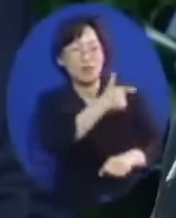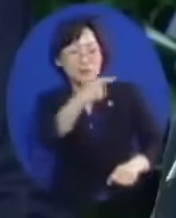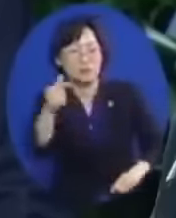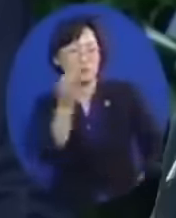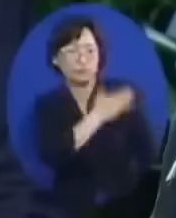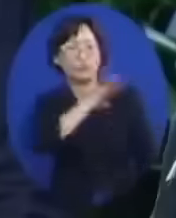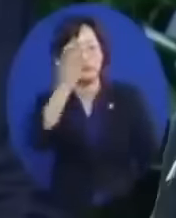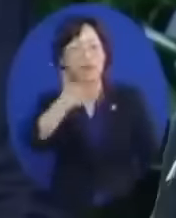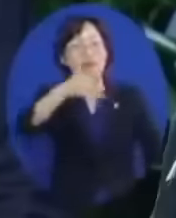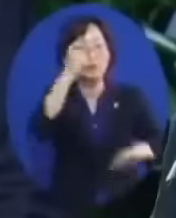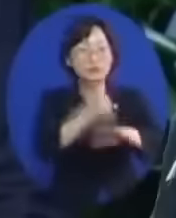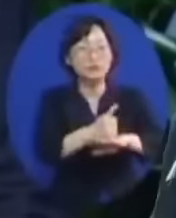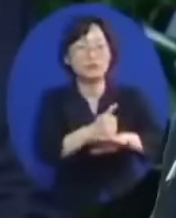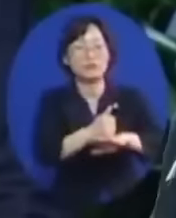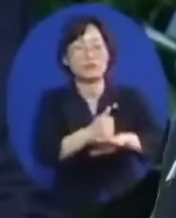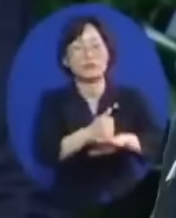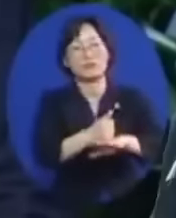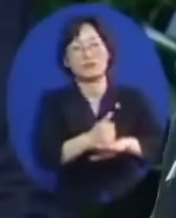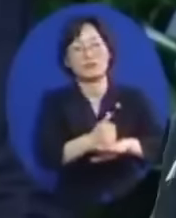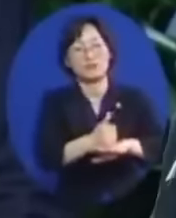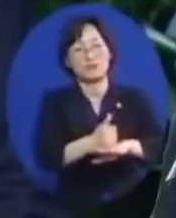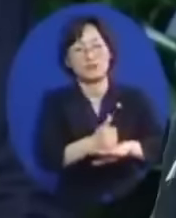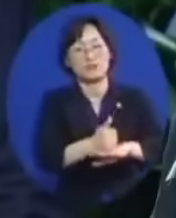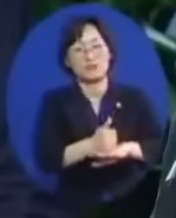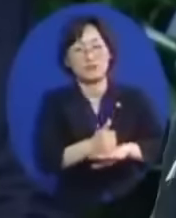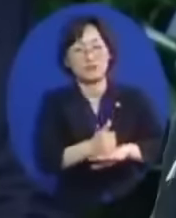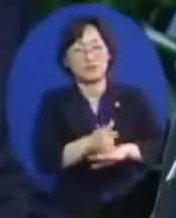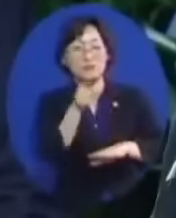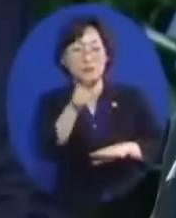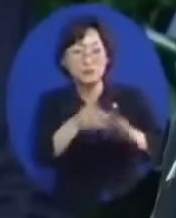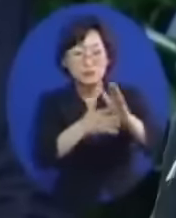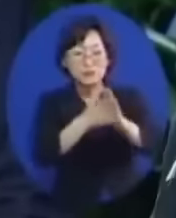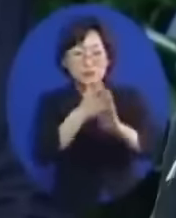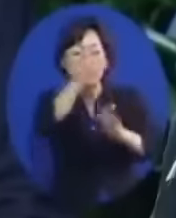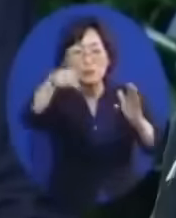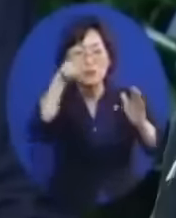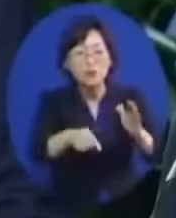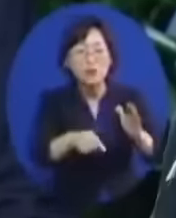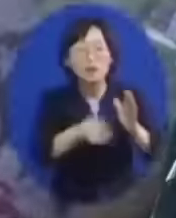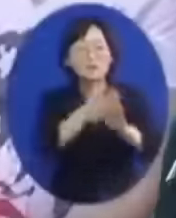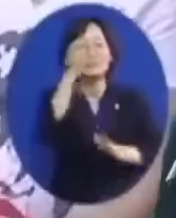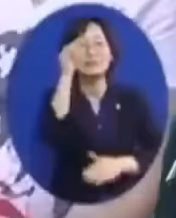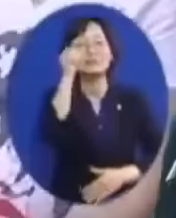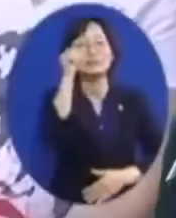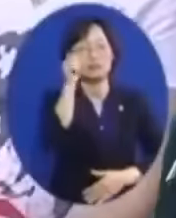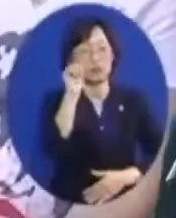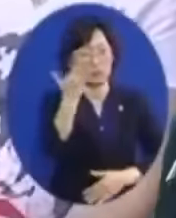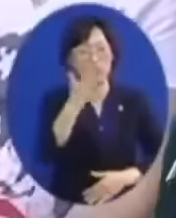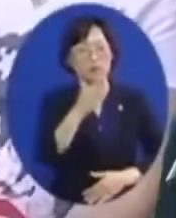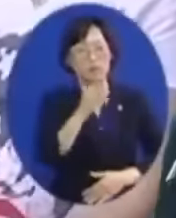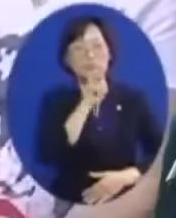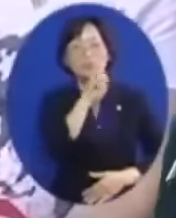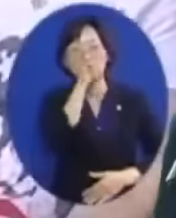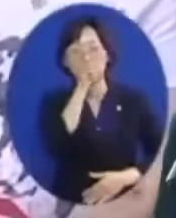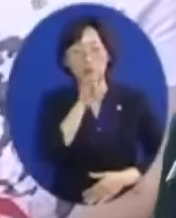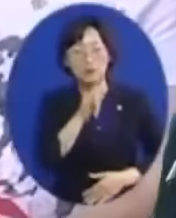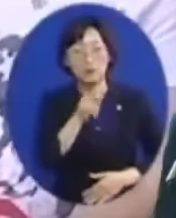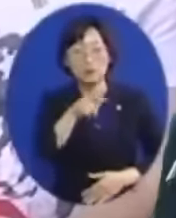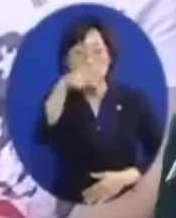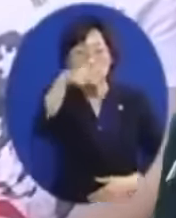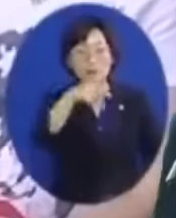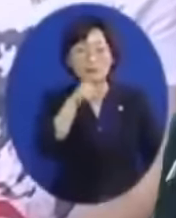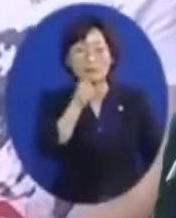되고 나중에는 그 도시의 시장까지 됐다는 이야기가 있는 것입니다. 이